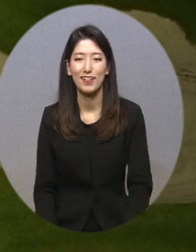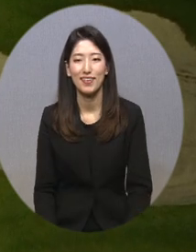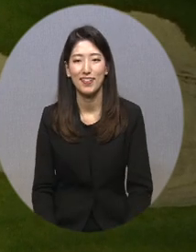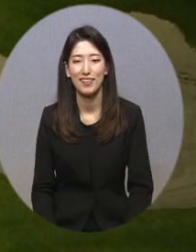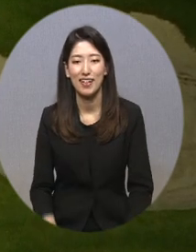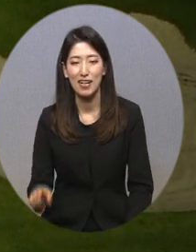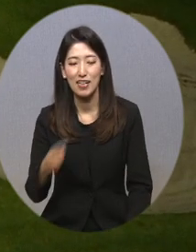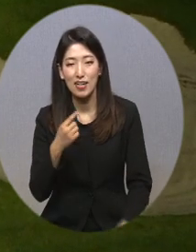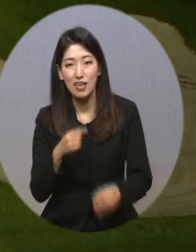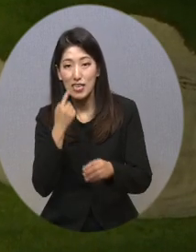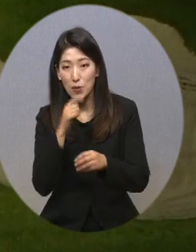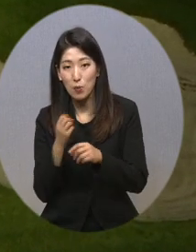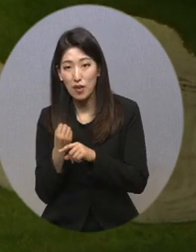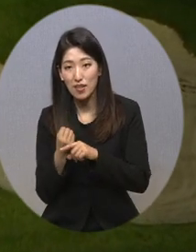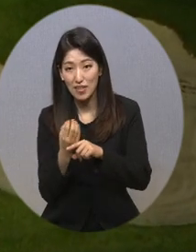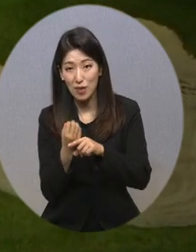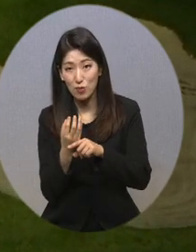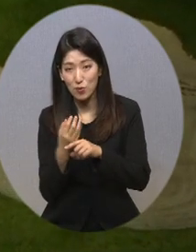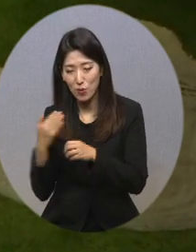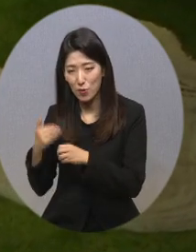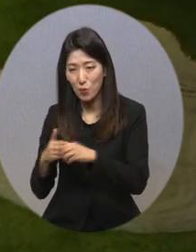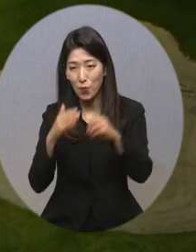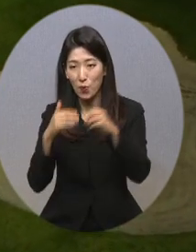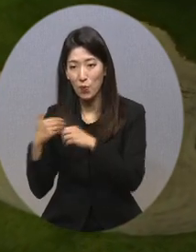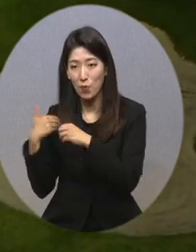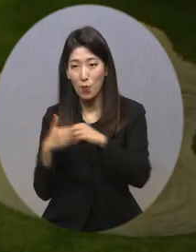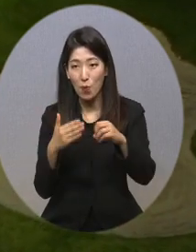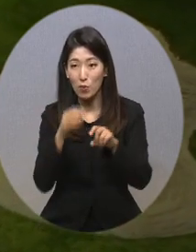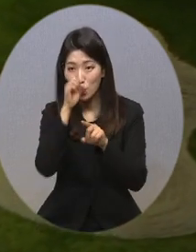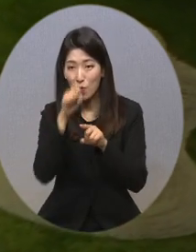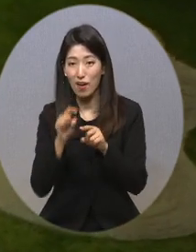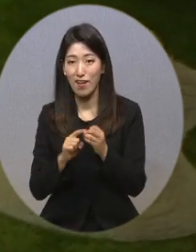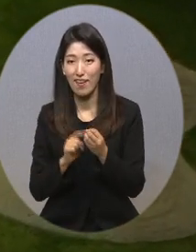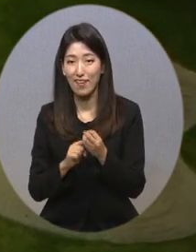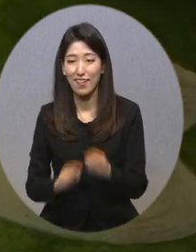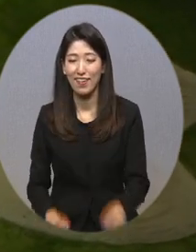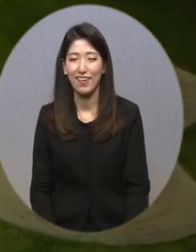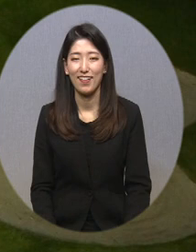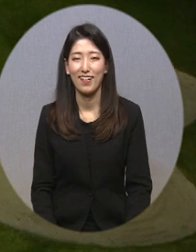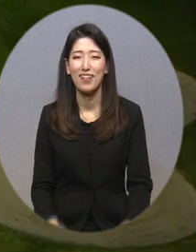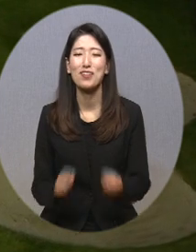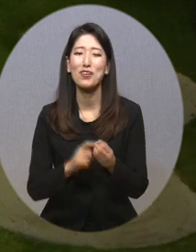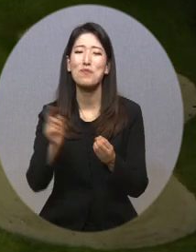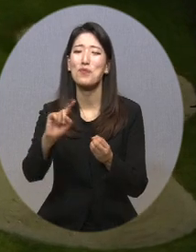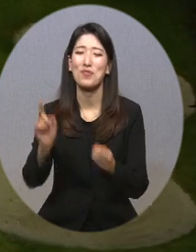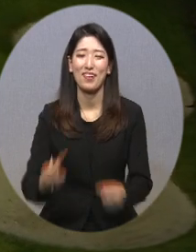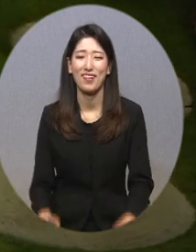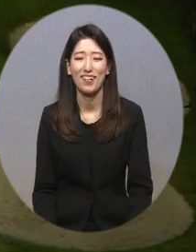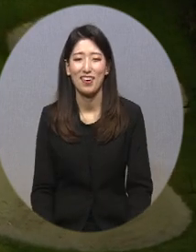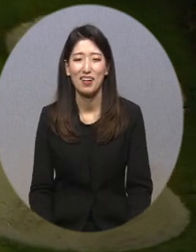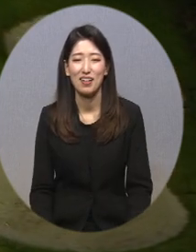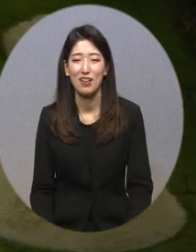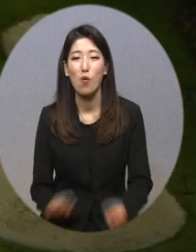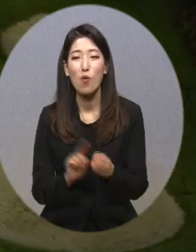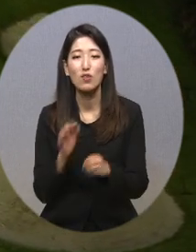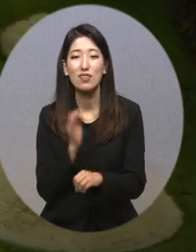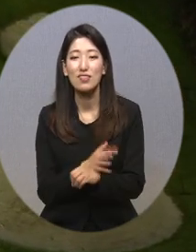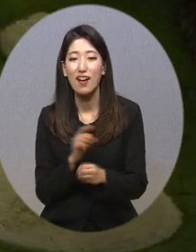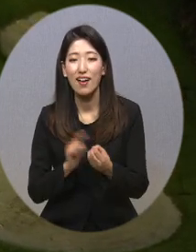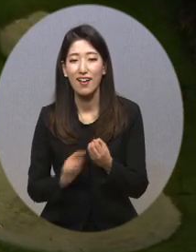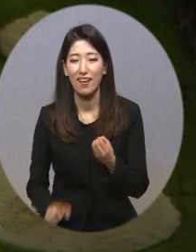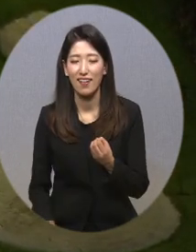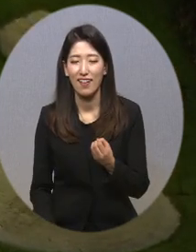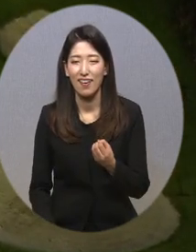탁구공의 힘인가? 그러니까. 아, 이렇게 좋은 볼을 혼자서. 어디서 탁구공의 출처가 뭐야? 그러니까. 뭐야, 어디서 난 거야? 아니, 저 공의 출처가